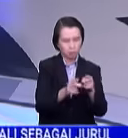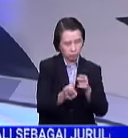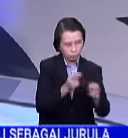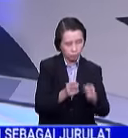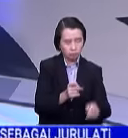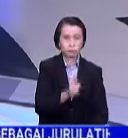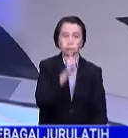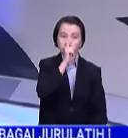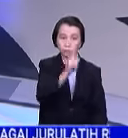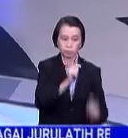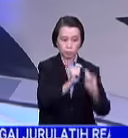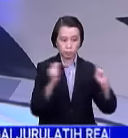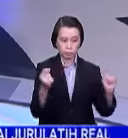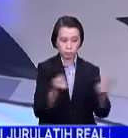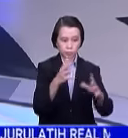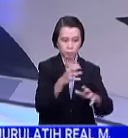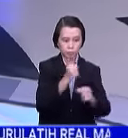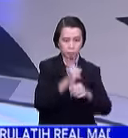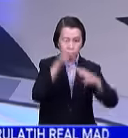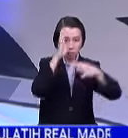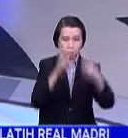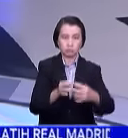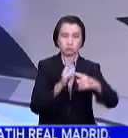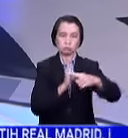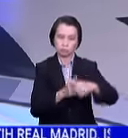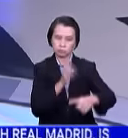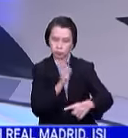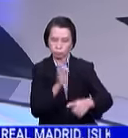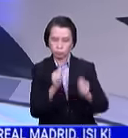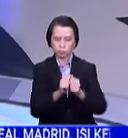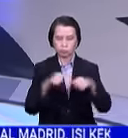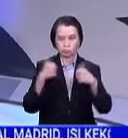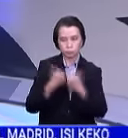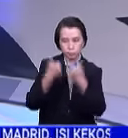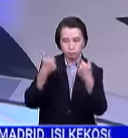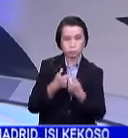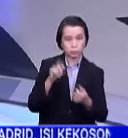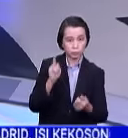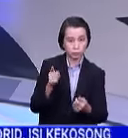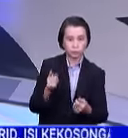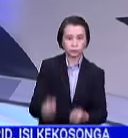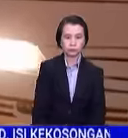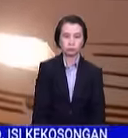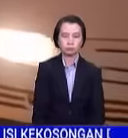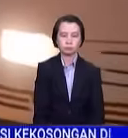bagi memastikan pasukan meraih keputusan positif suatu perlawanan tersebut.